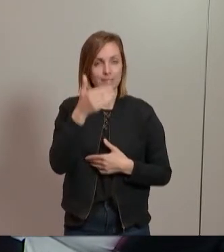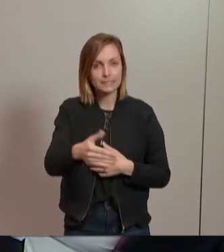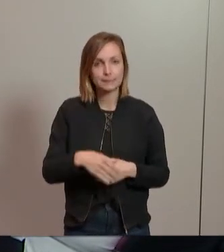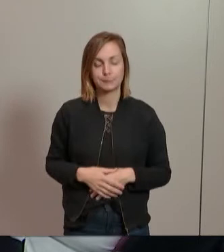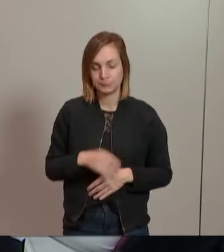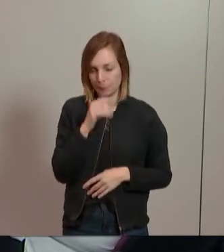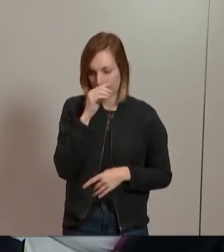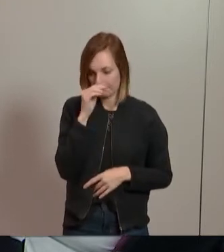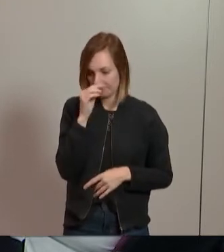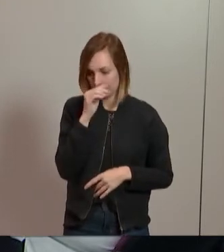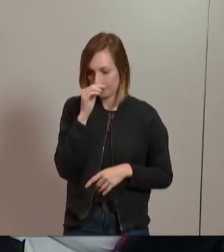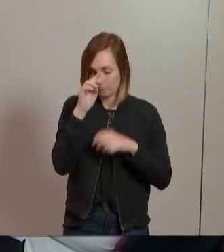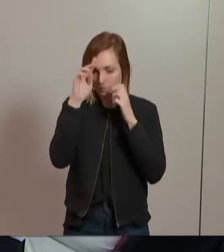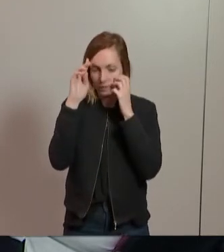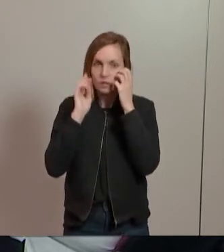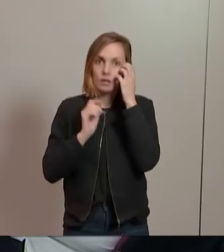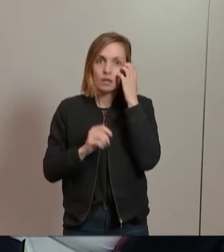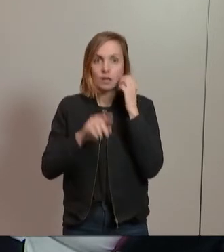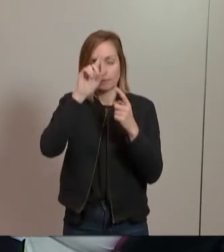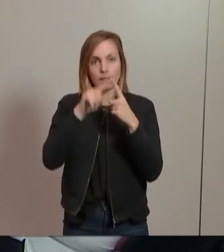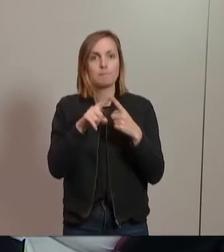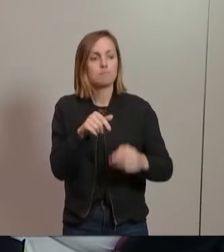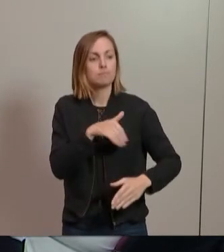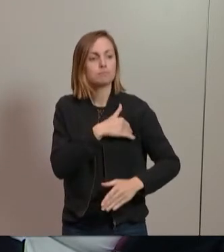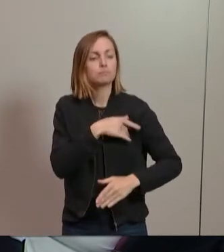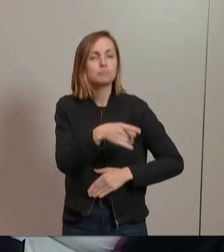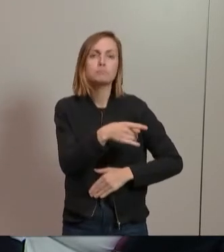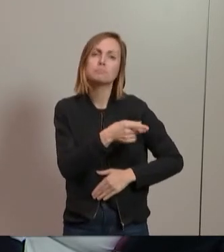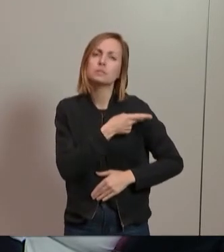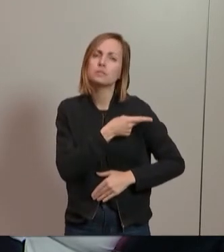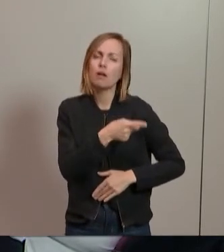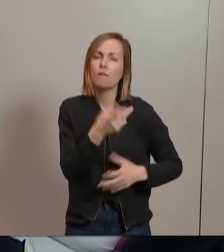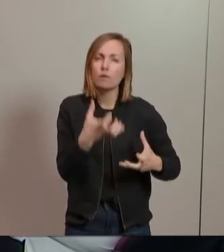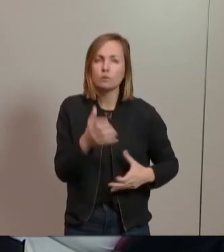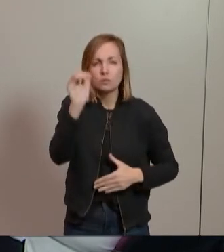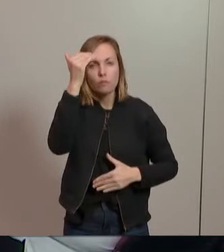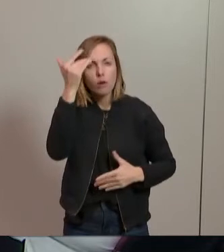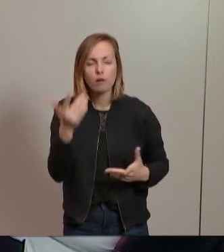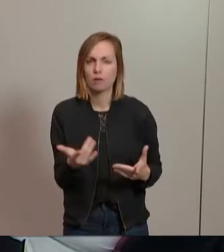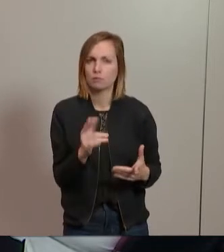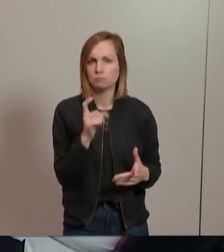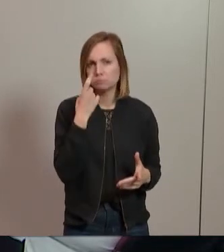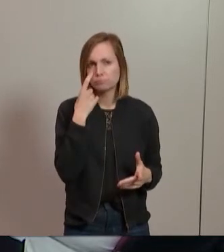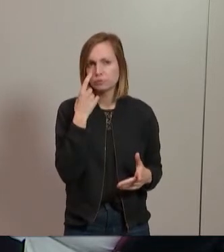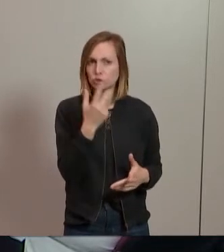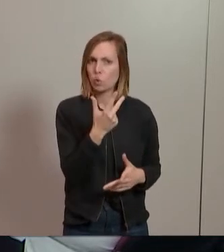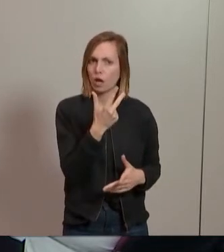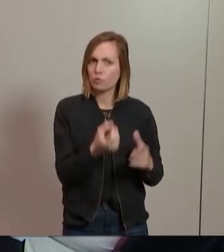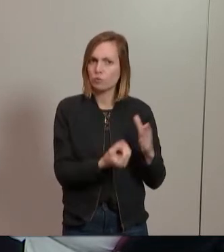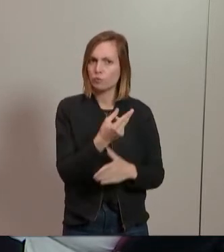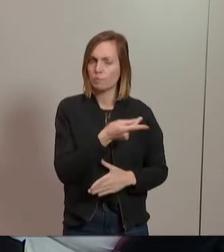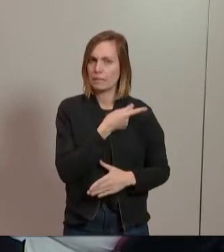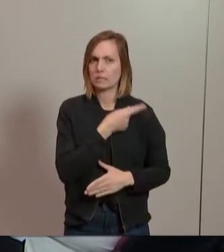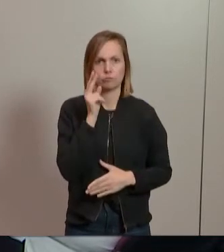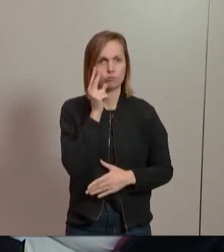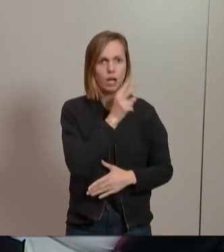Donc, par rapport au cabinet médecin, je voulais juste savoir, parce que on m'a informé que les trois nouveaux généralistes